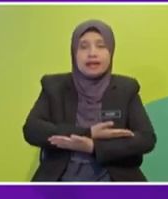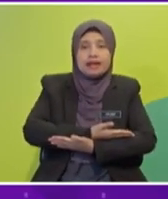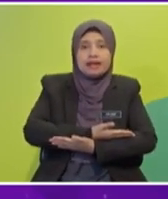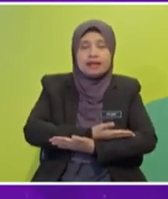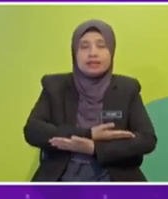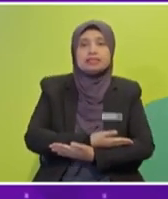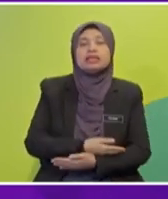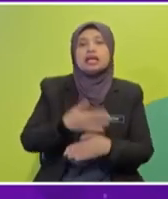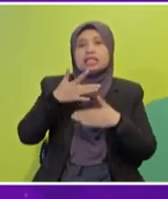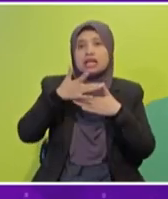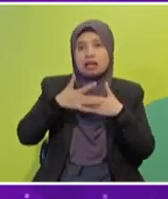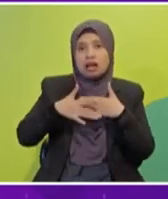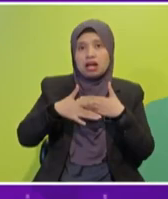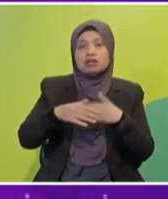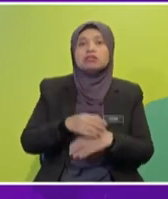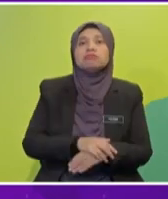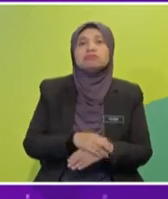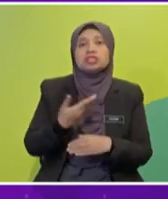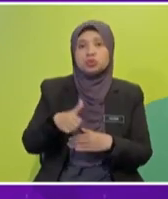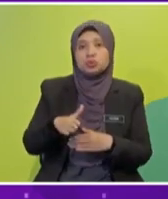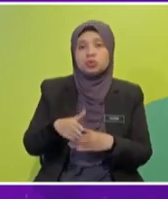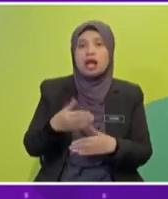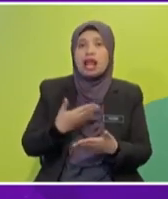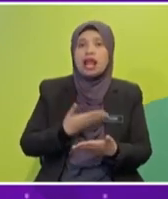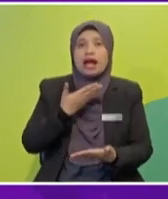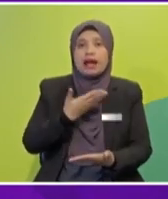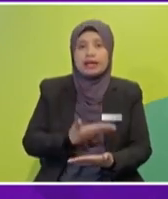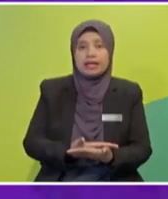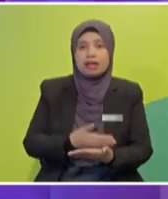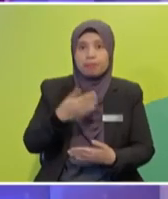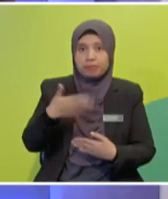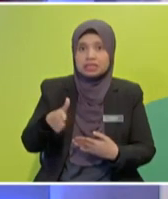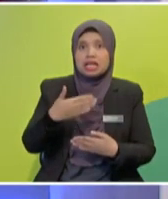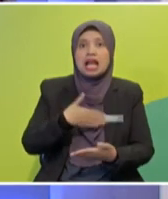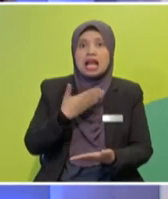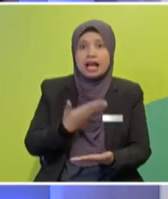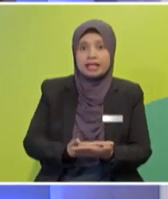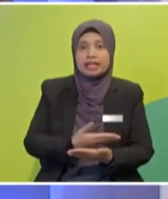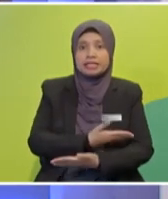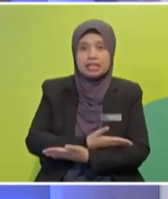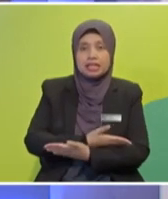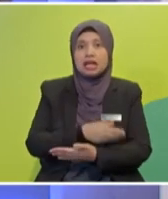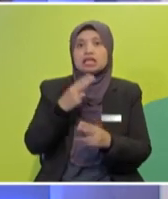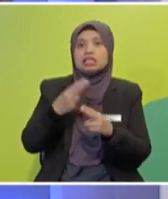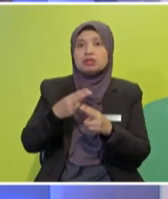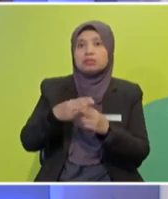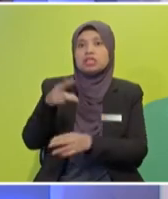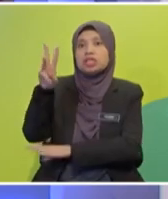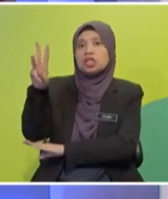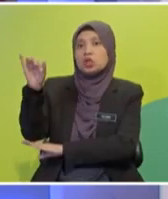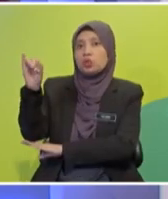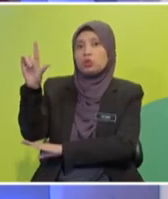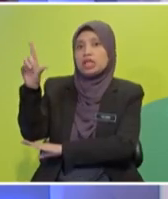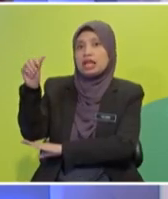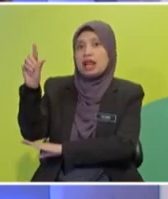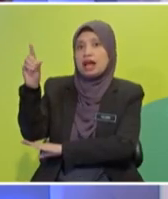wiladah nifas, iaitu selepas melahirkan anak. Hadas selepas mereka anak. Okey, seterusnya